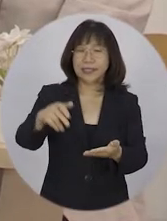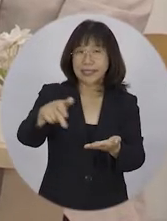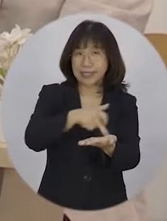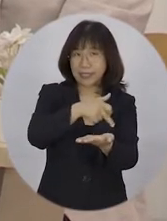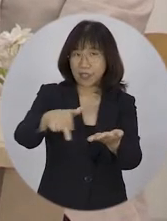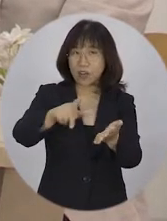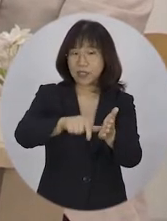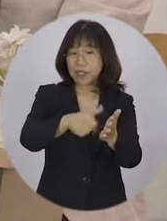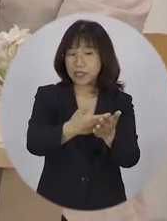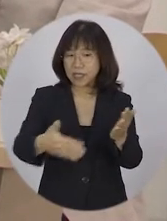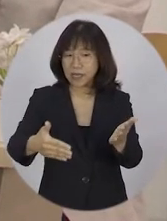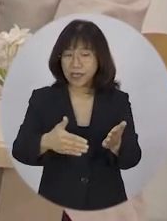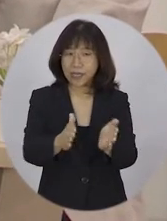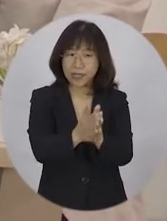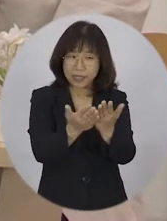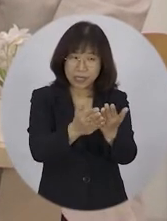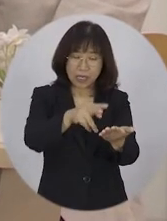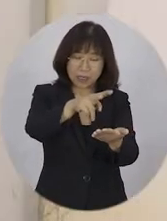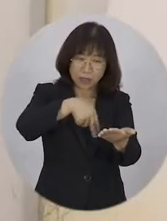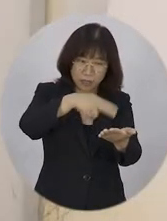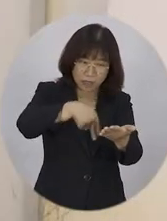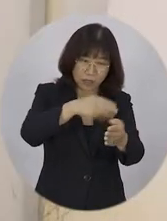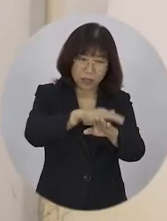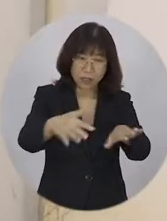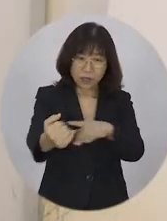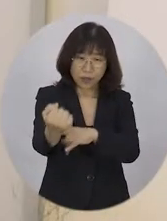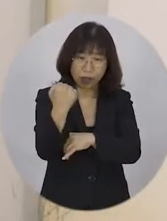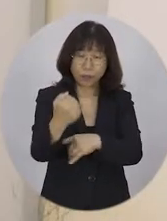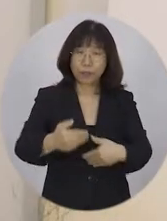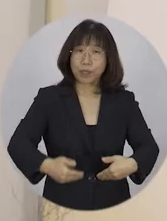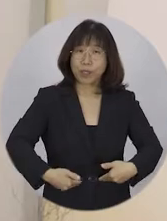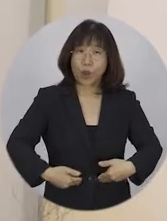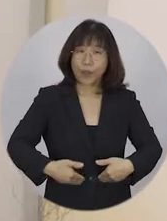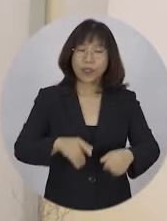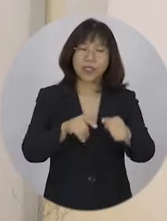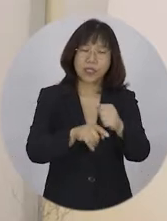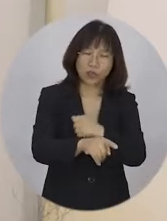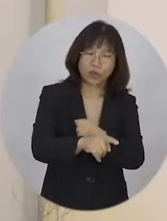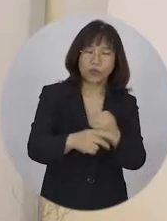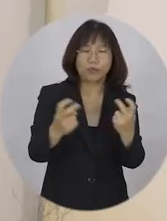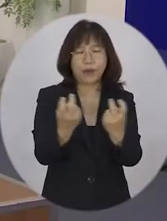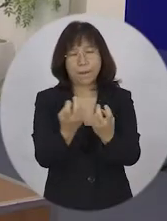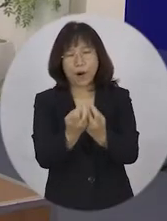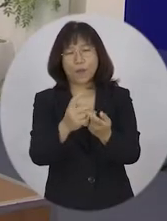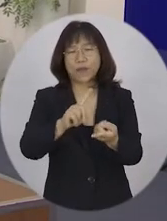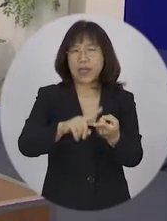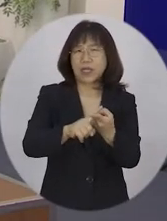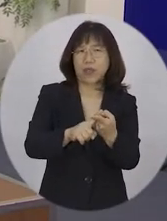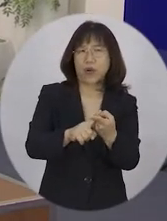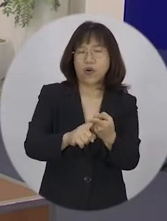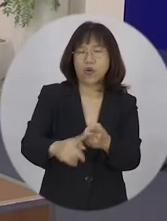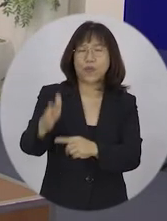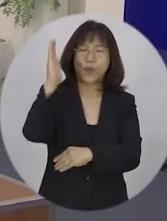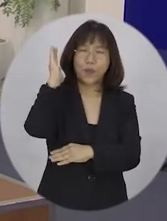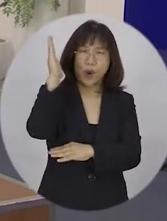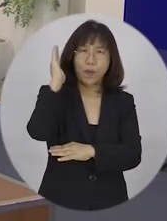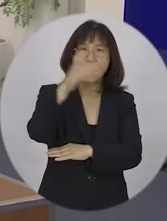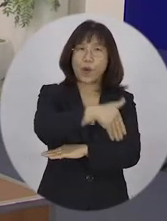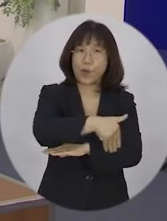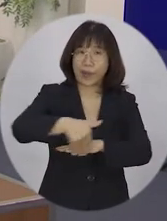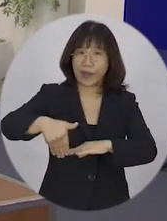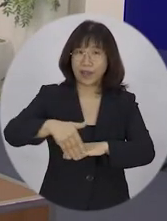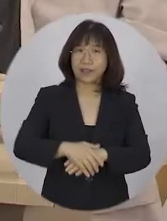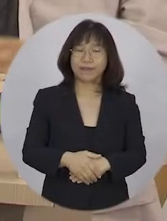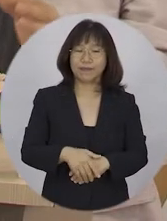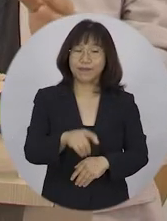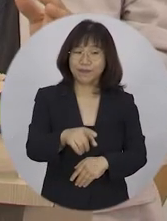강의에서 디지털 시대의 문해력이 필요한 이유와 집에서 실천할 수 있는 쉽고 재미있는 문해력 키우는 방법을 소개할